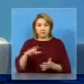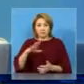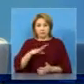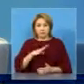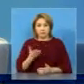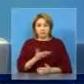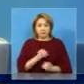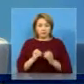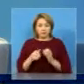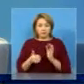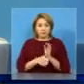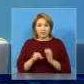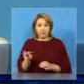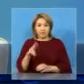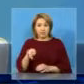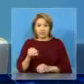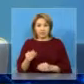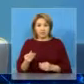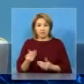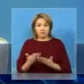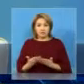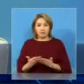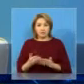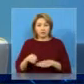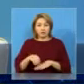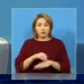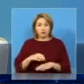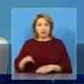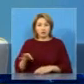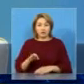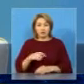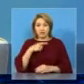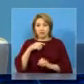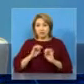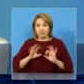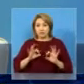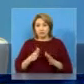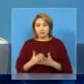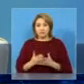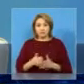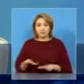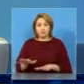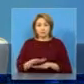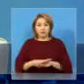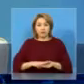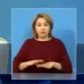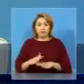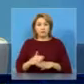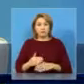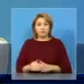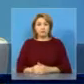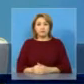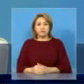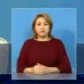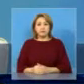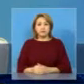біз 16 миллиард теңгеге облыс әкіміне өткенде баяндадық. Мына елді мекендердің бәрін инфрақұрылыммен қамту